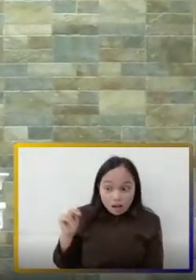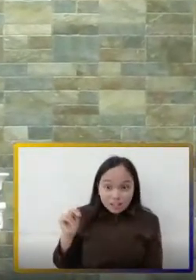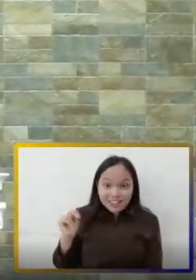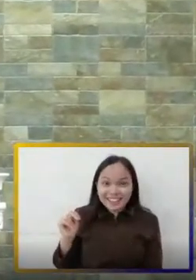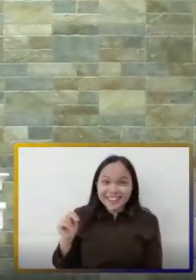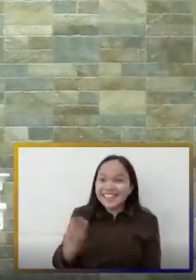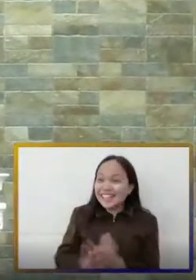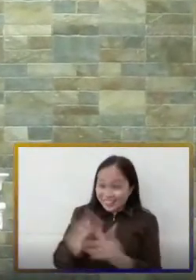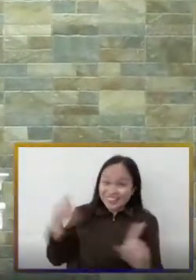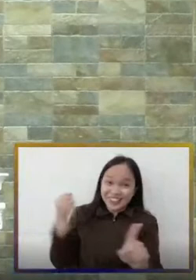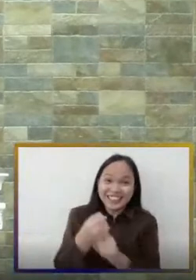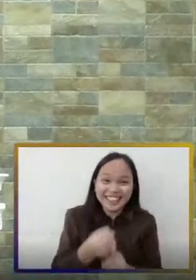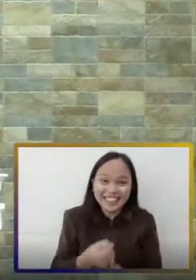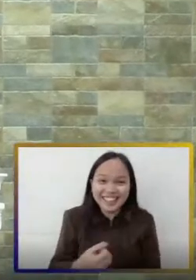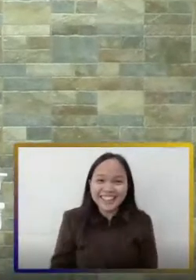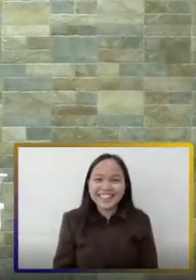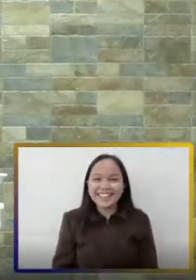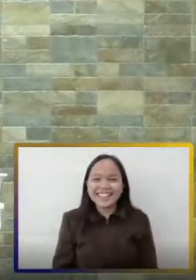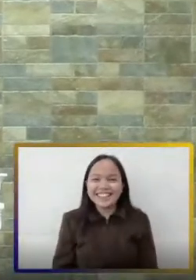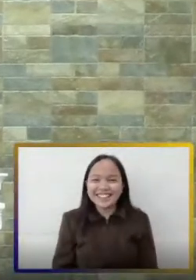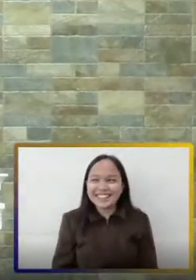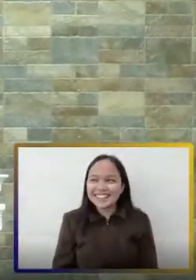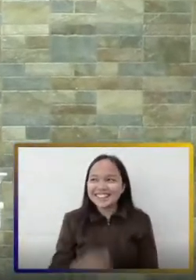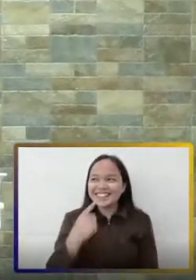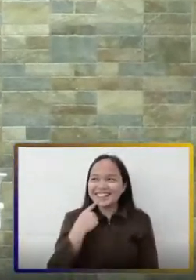sapakin kaya kita. No, hindi, hindi. Honey,